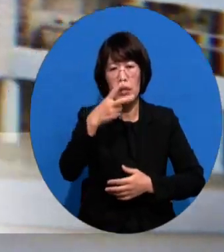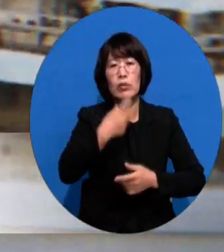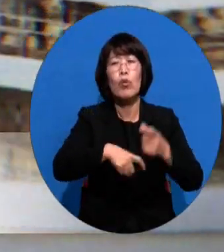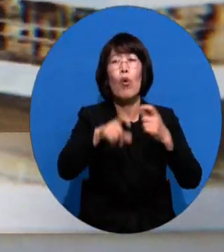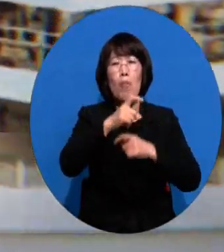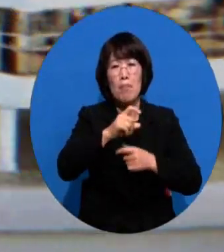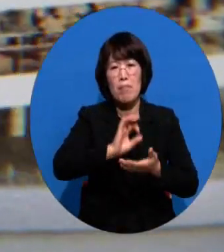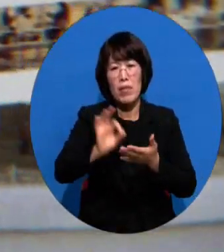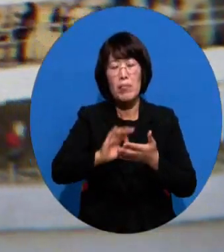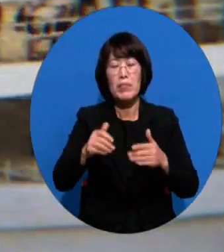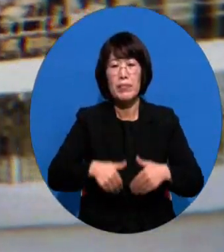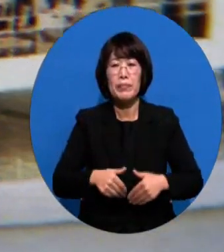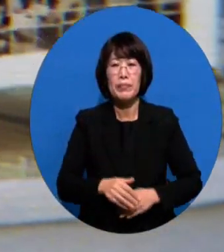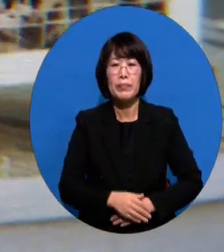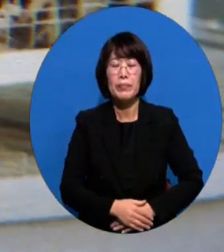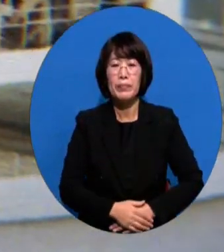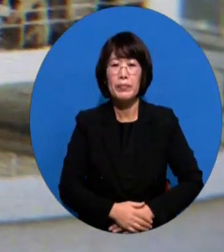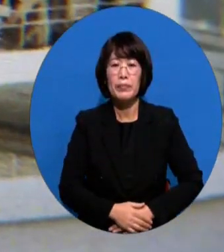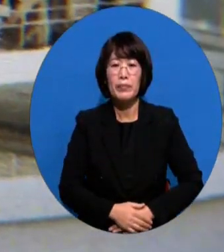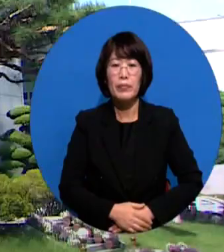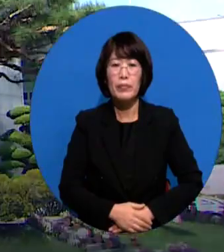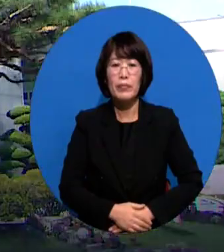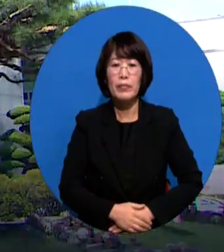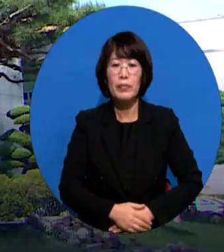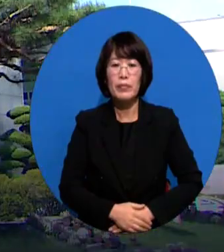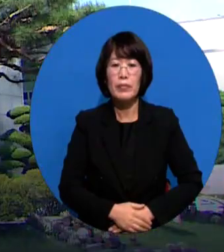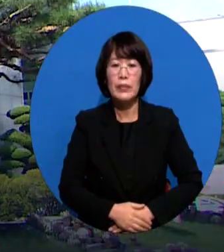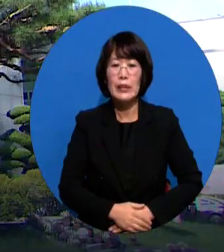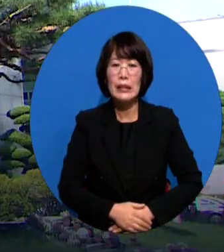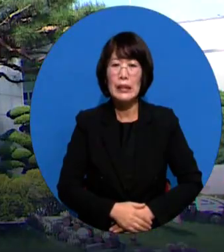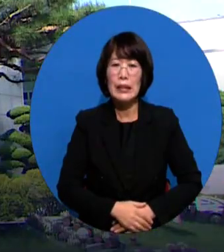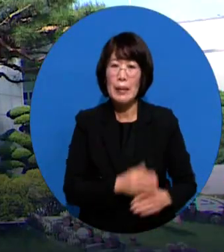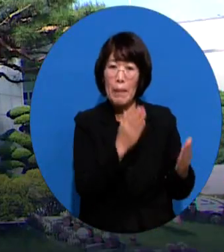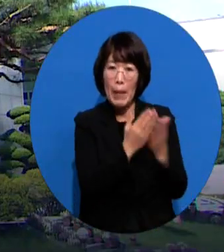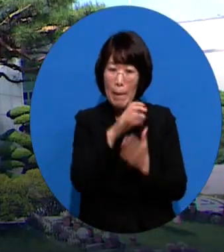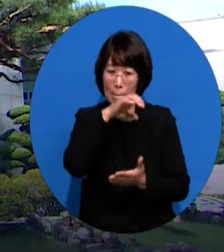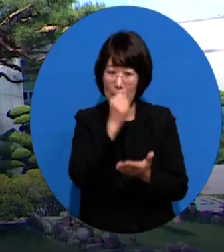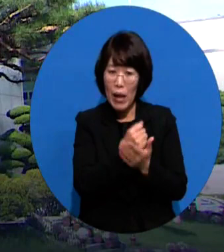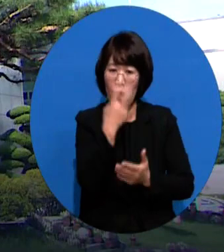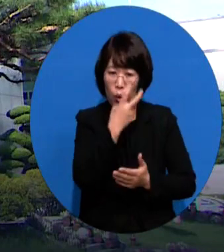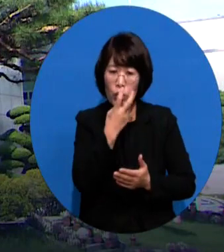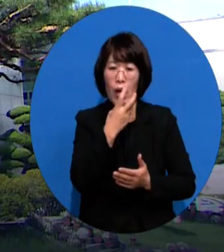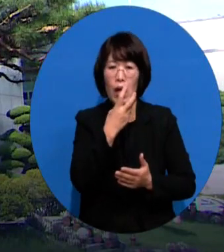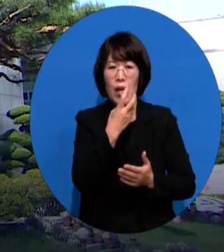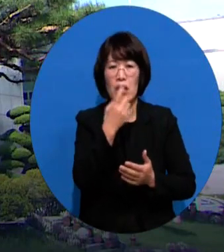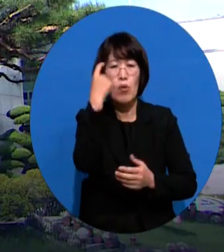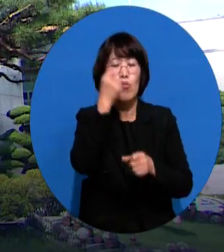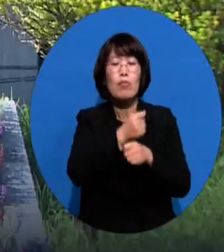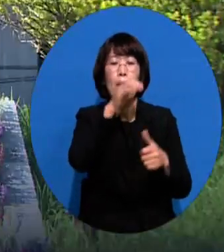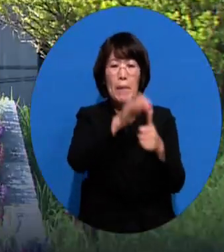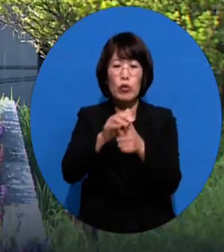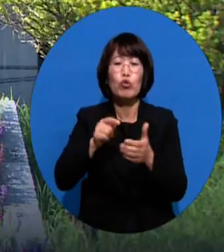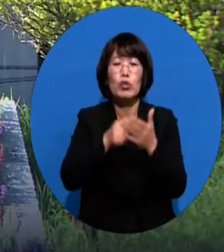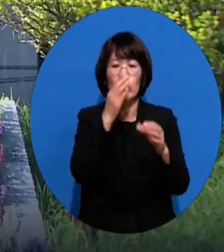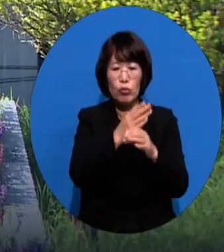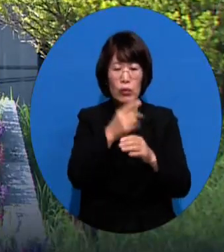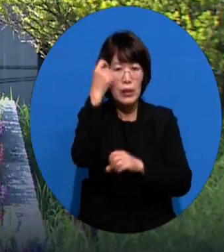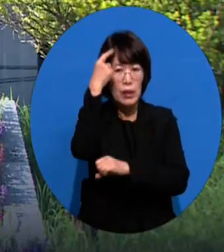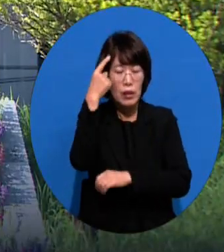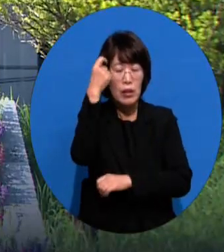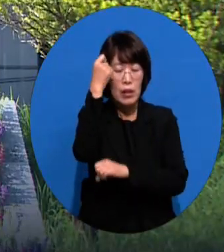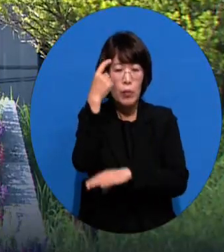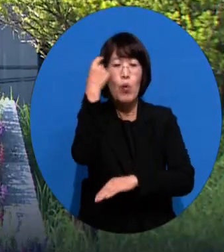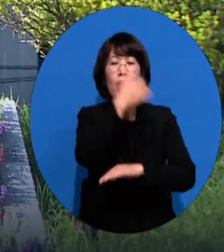추가로 들여야 하는 상태입니다. 타당성 조사 같은 영역을 추진해가지고 기본 계획 좀 수립할 거거든요. 그